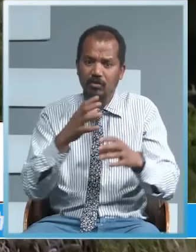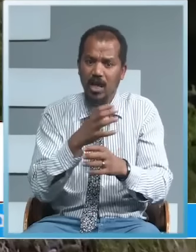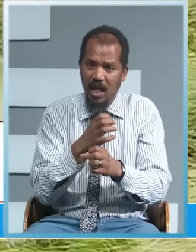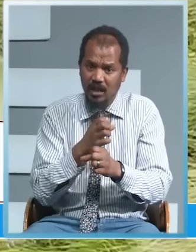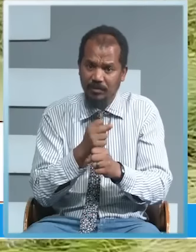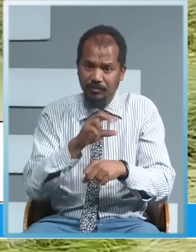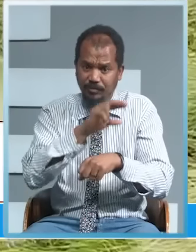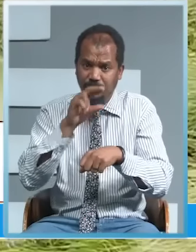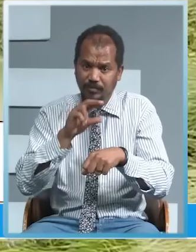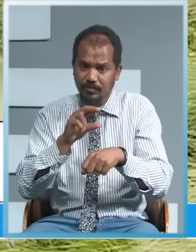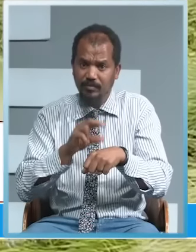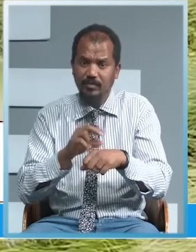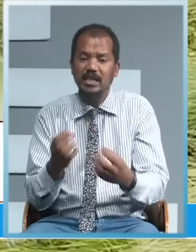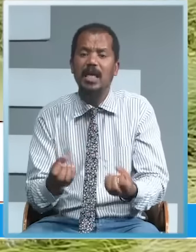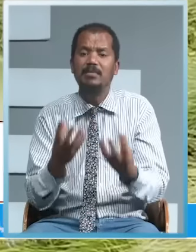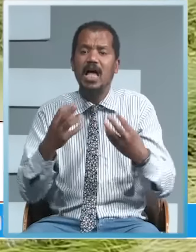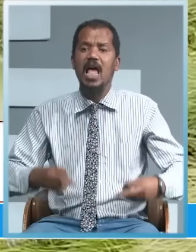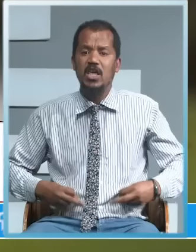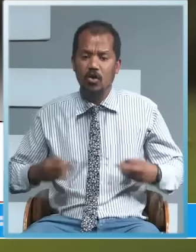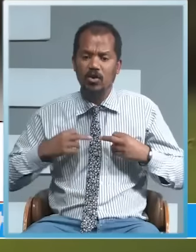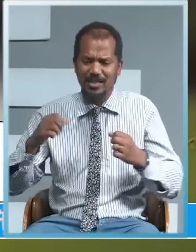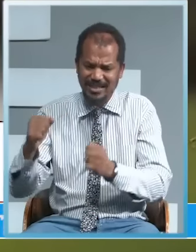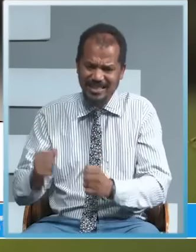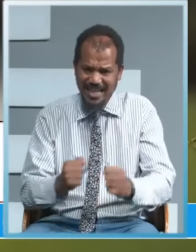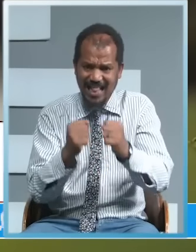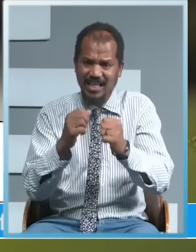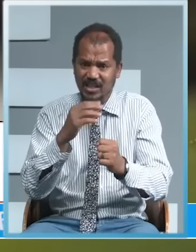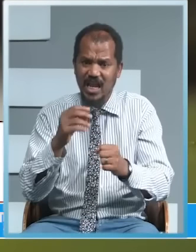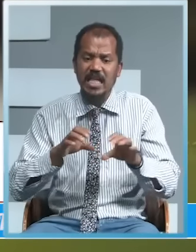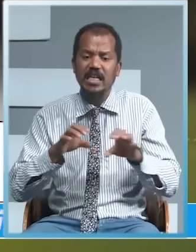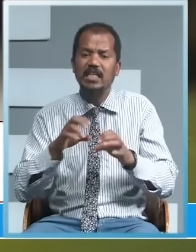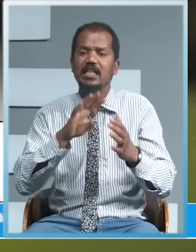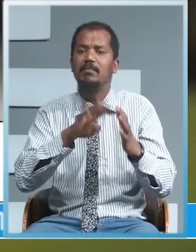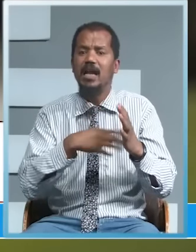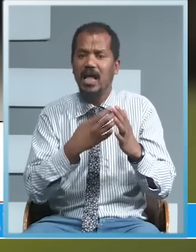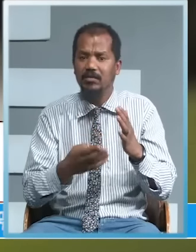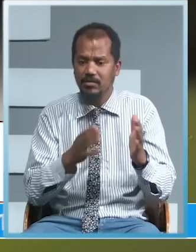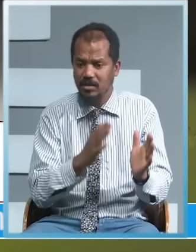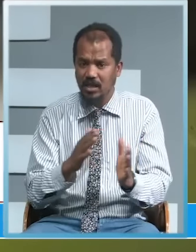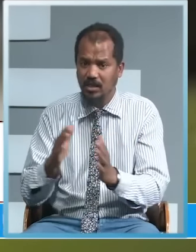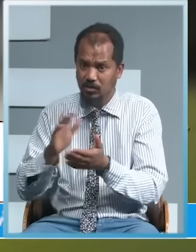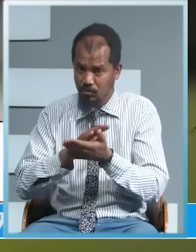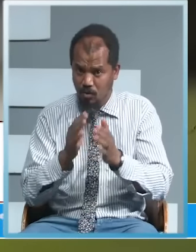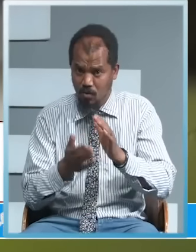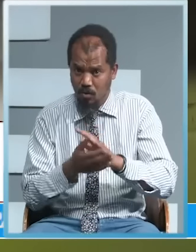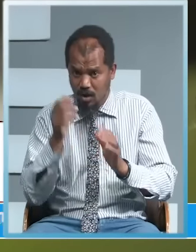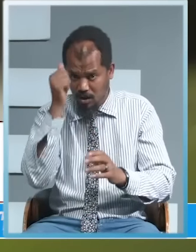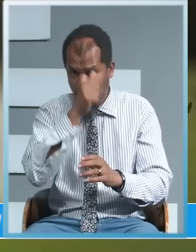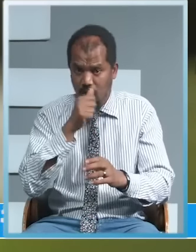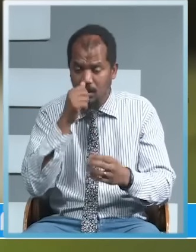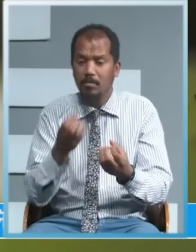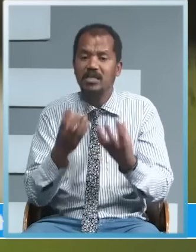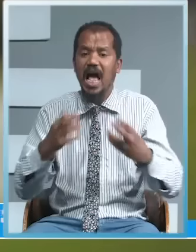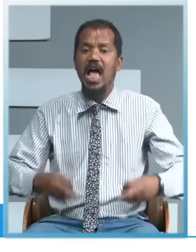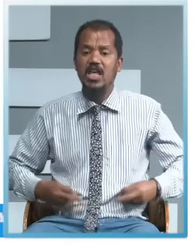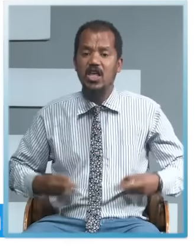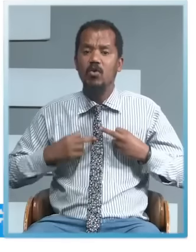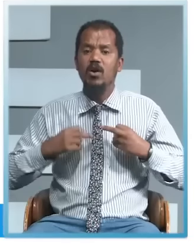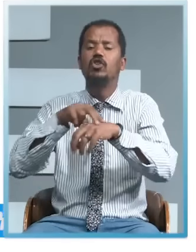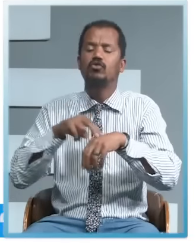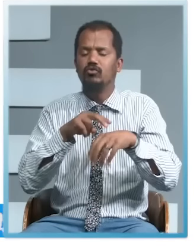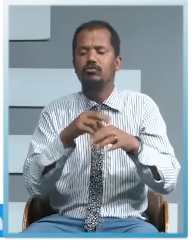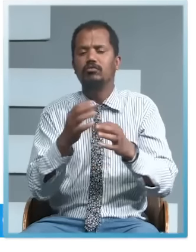የያዘ ብሔራዊ የብዛህይወት ስትራቴጂና የድርጊት መርሃ ግብር ያዘጋጀች መሆኑን የኢትዮጵያ ብዛህይወት